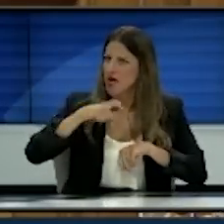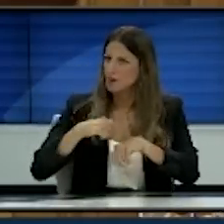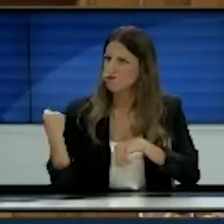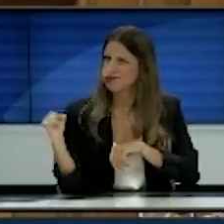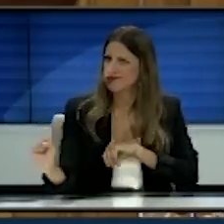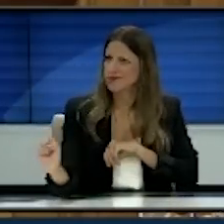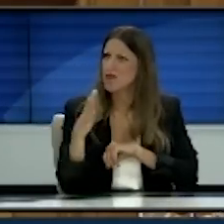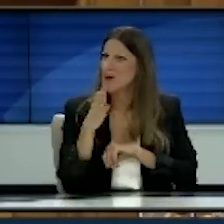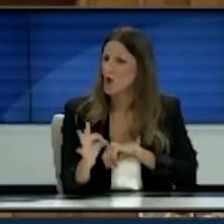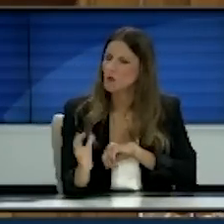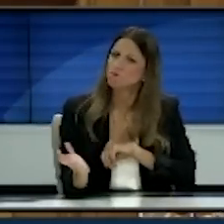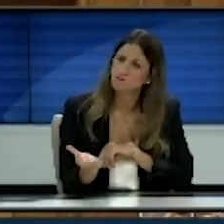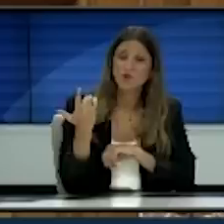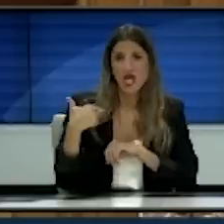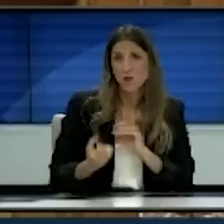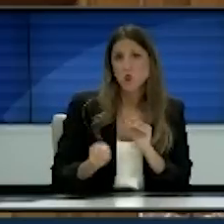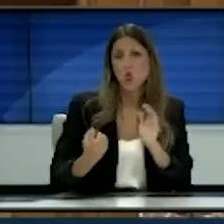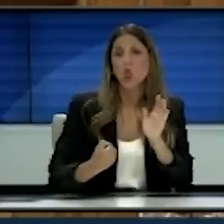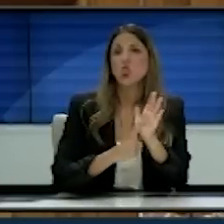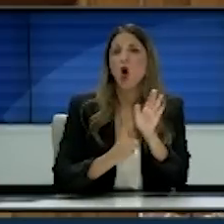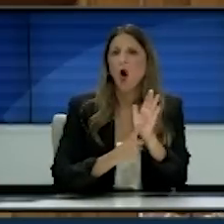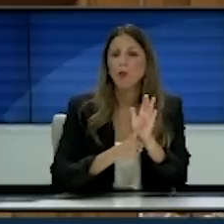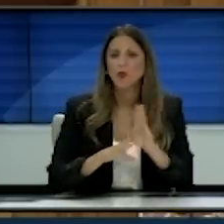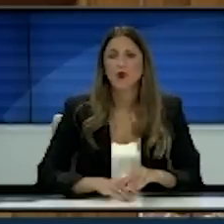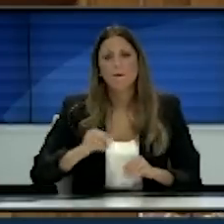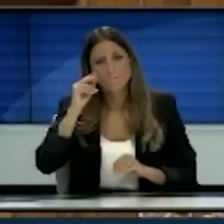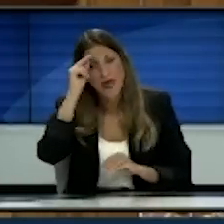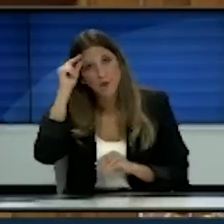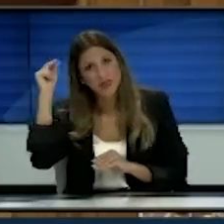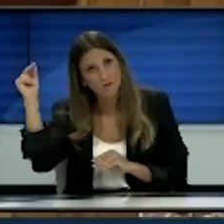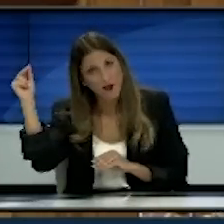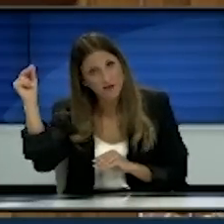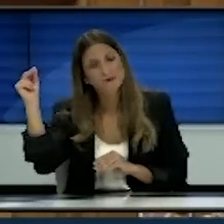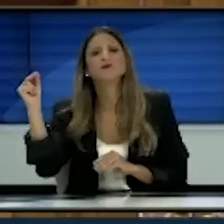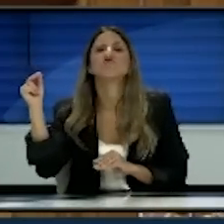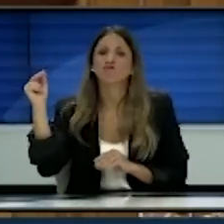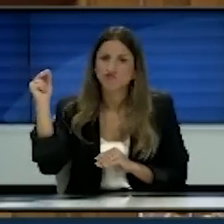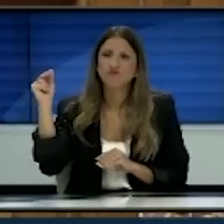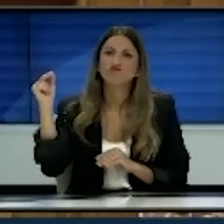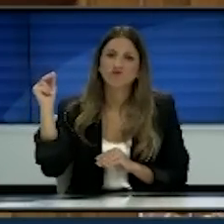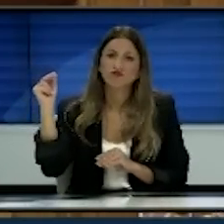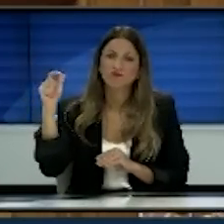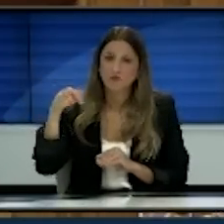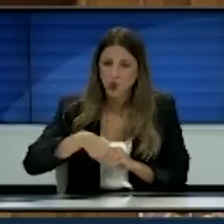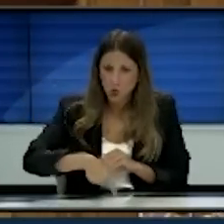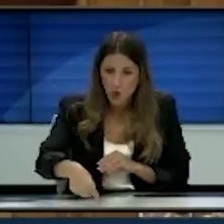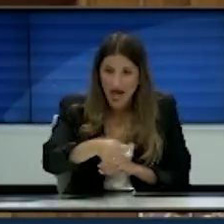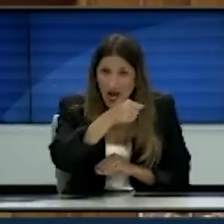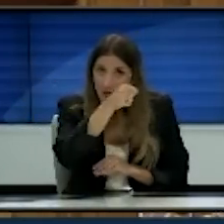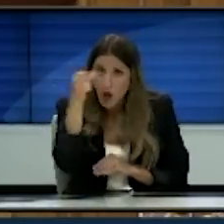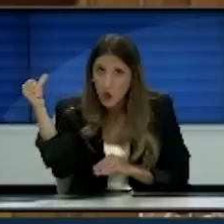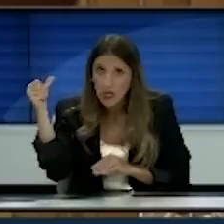φέρνετε ένα νόμο πλαίσιο για τα πανεπιστήμια κυριολεκτικά μέσα στο κατακαλό